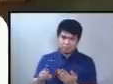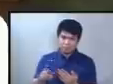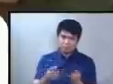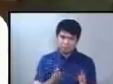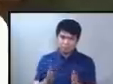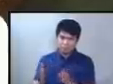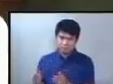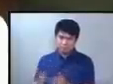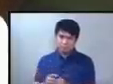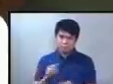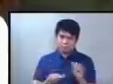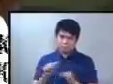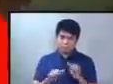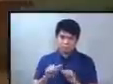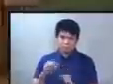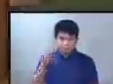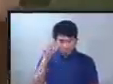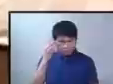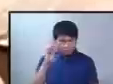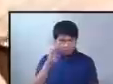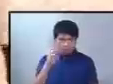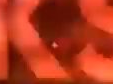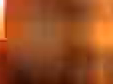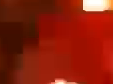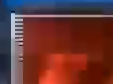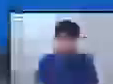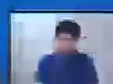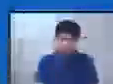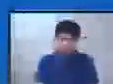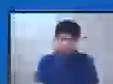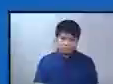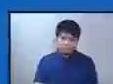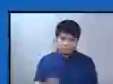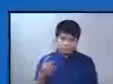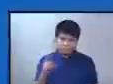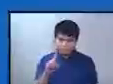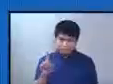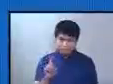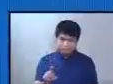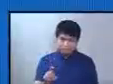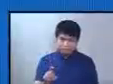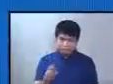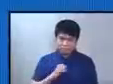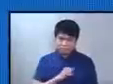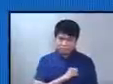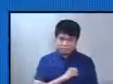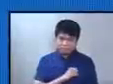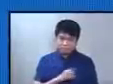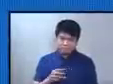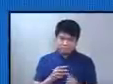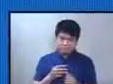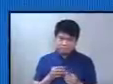mabuti. Umaaksyon, Marian Enriquez, News 5. Samantala, kinwestiyon ni Senate Minority Leader